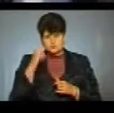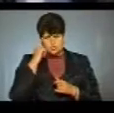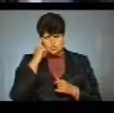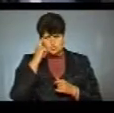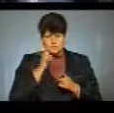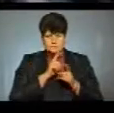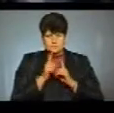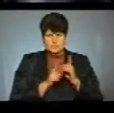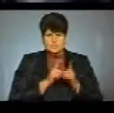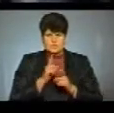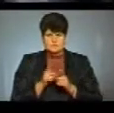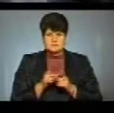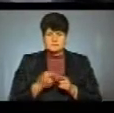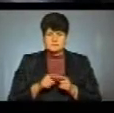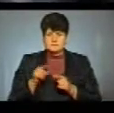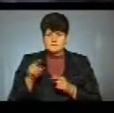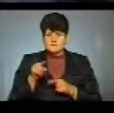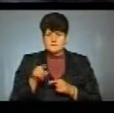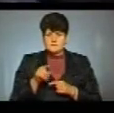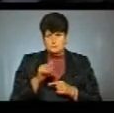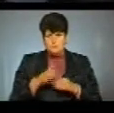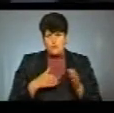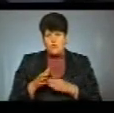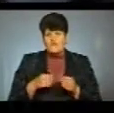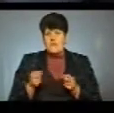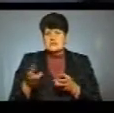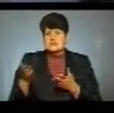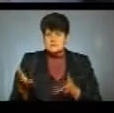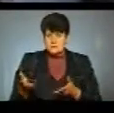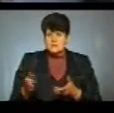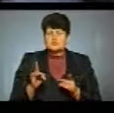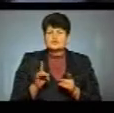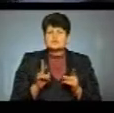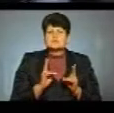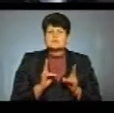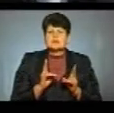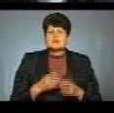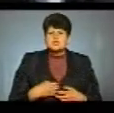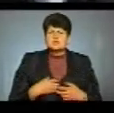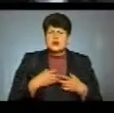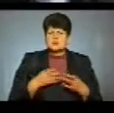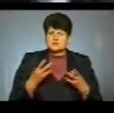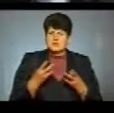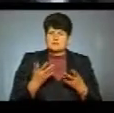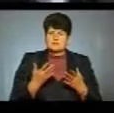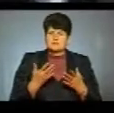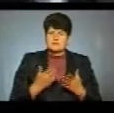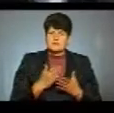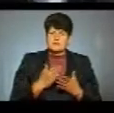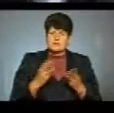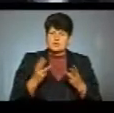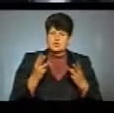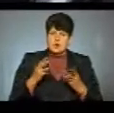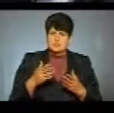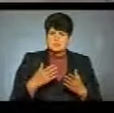думка помінялася до цієї професії, що з яким жахом доводиться стикатися пожежникам